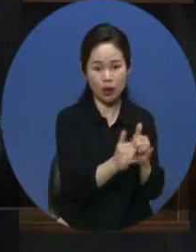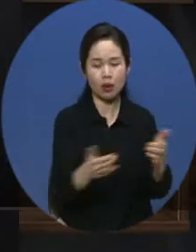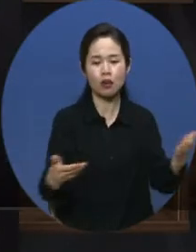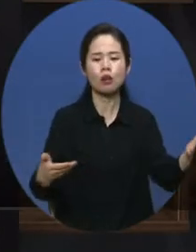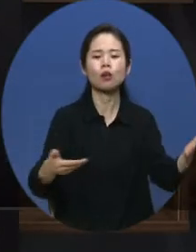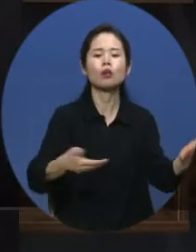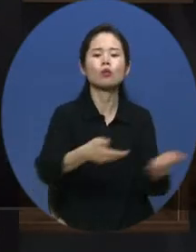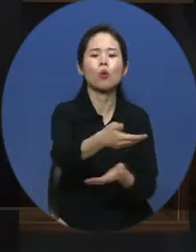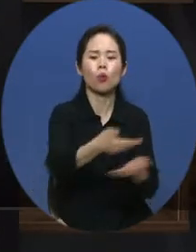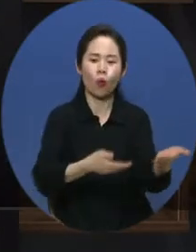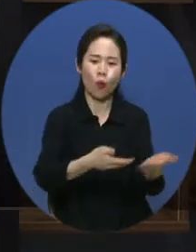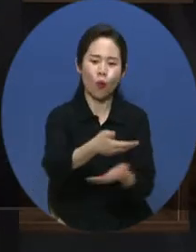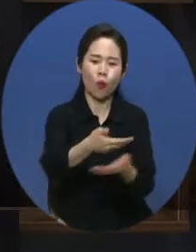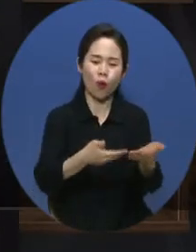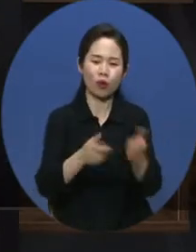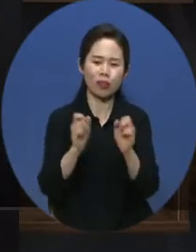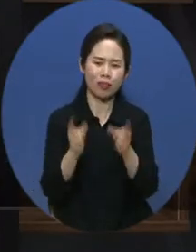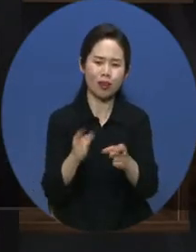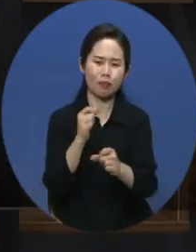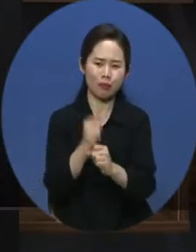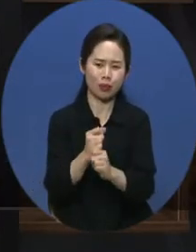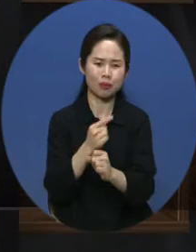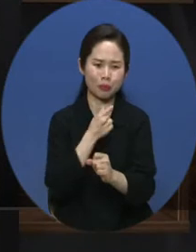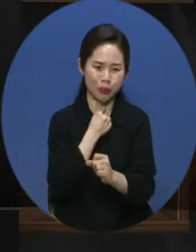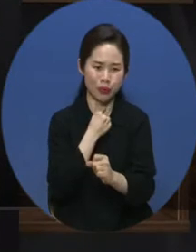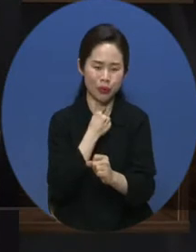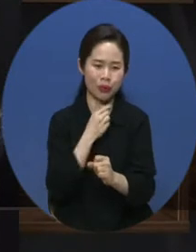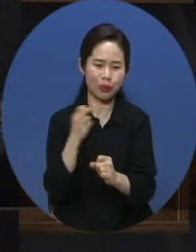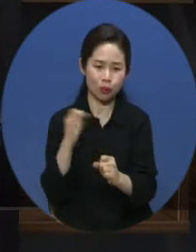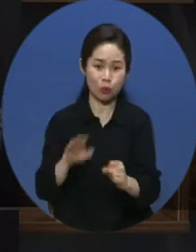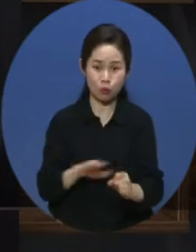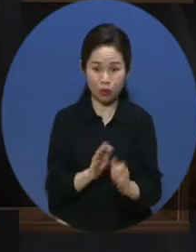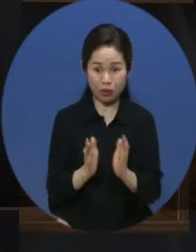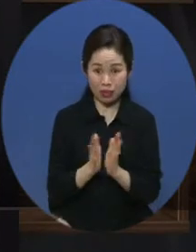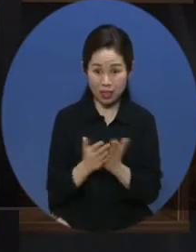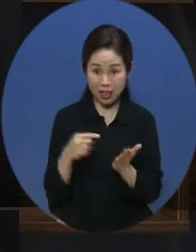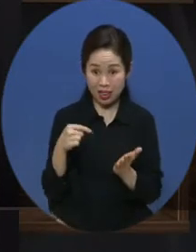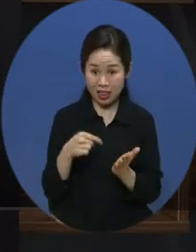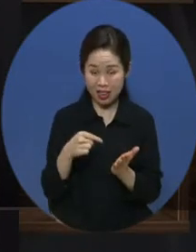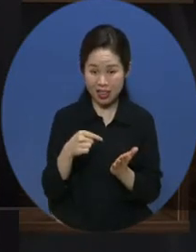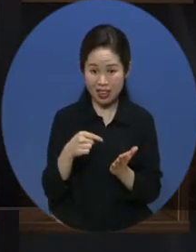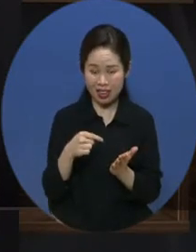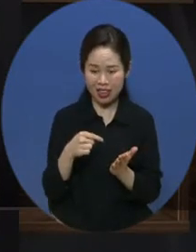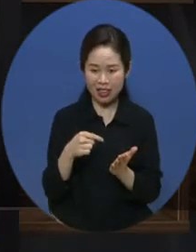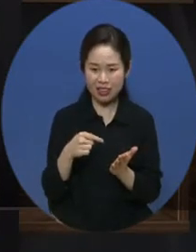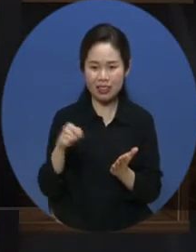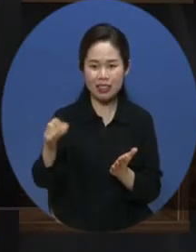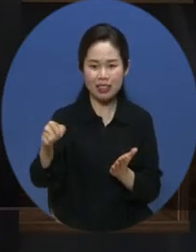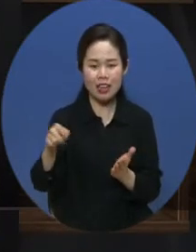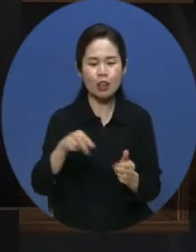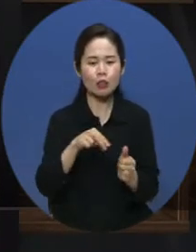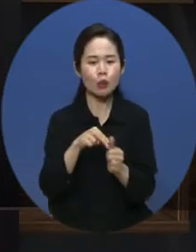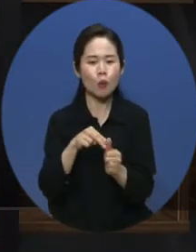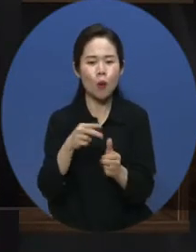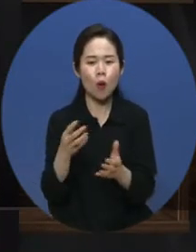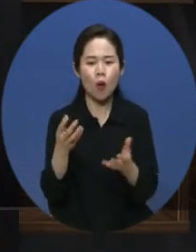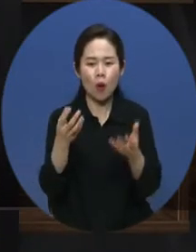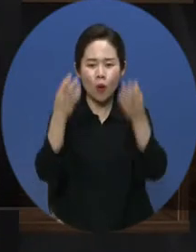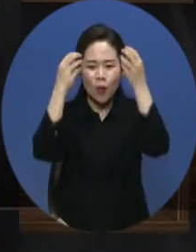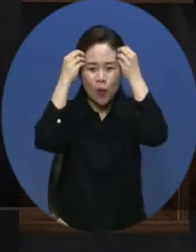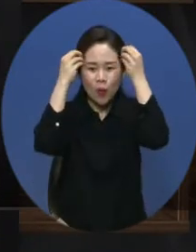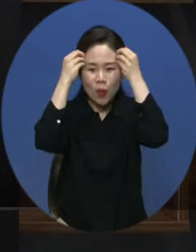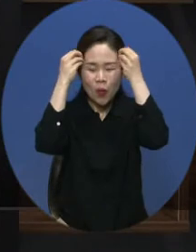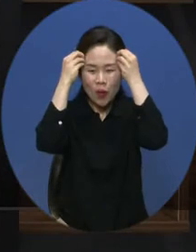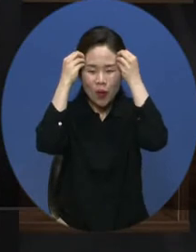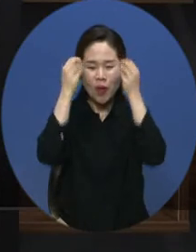많이 만들어내자이고요. 저희 도서는 그 많은 대화거리를 위한 수단 정도로 생각을 합니다.